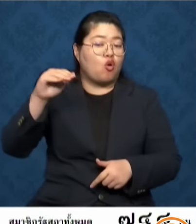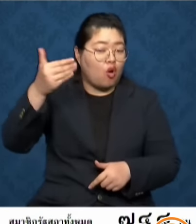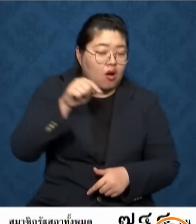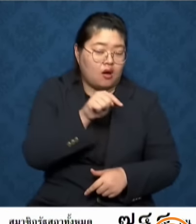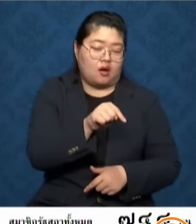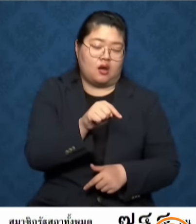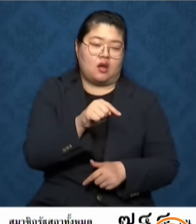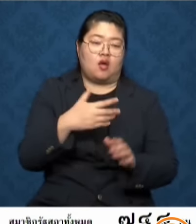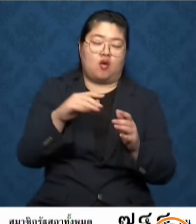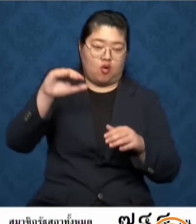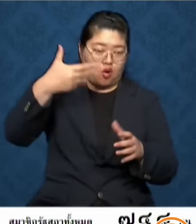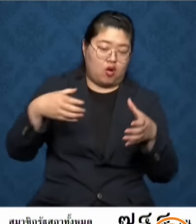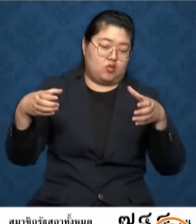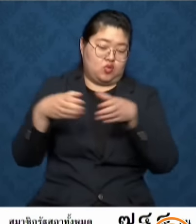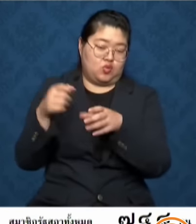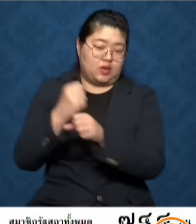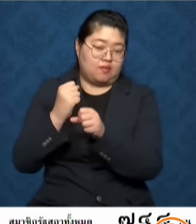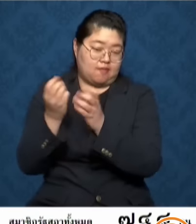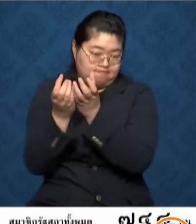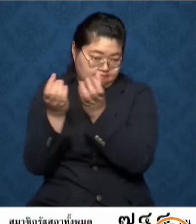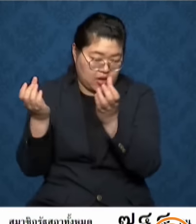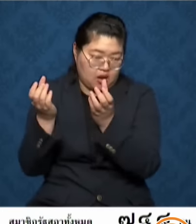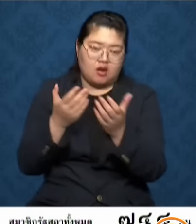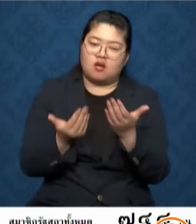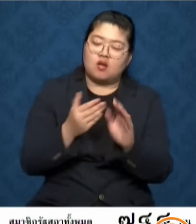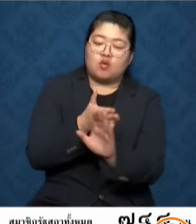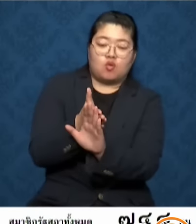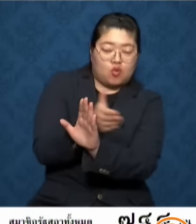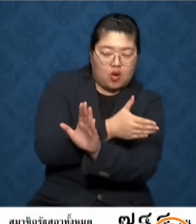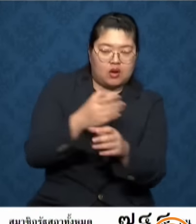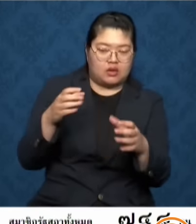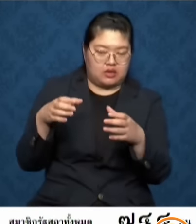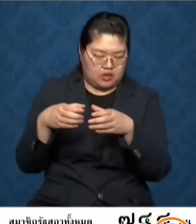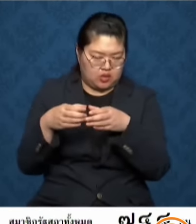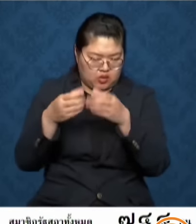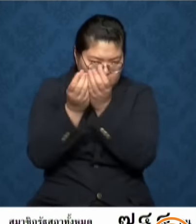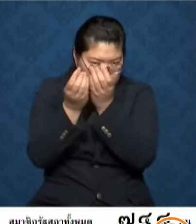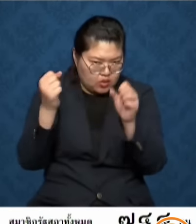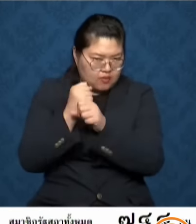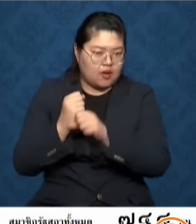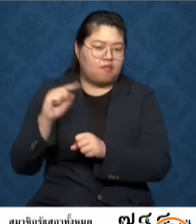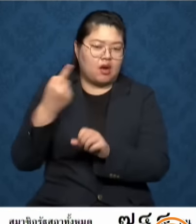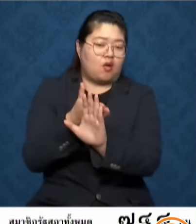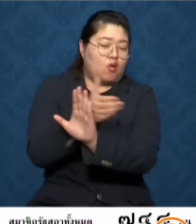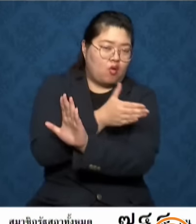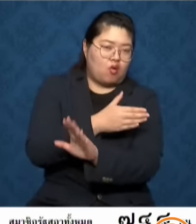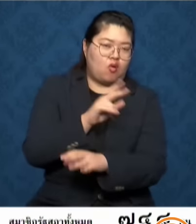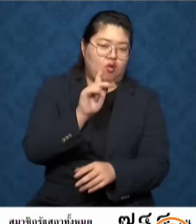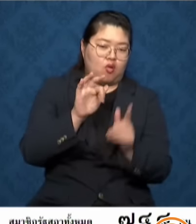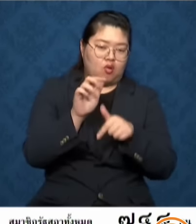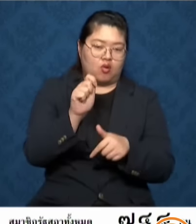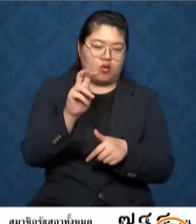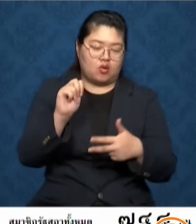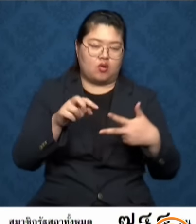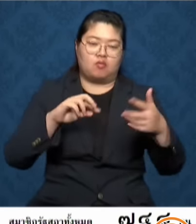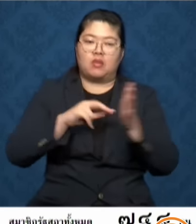จัดตั้สภาร่รมูนย currentึชัเจนว่าคคใชตย์ขอไข